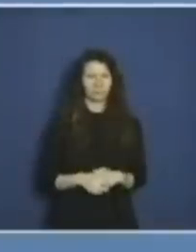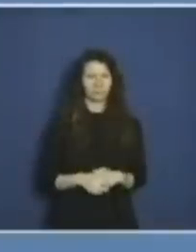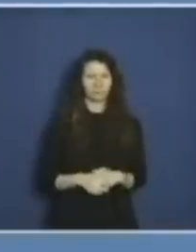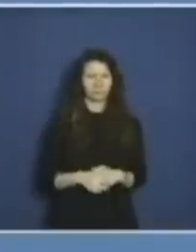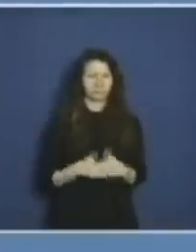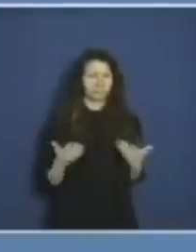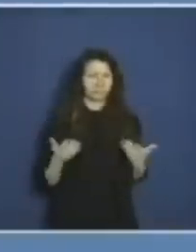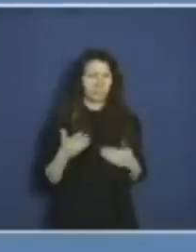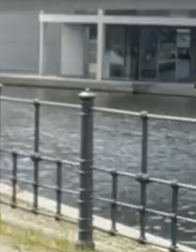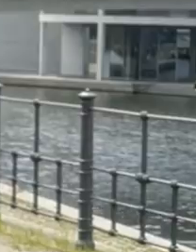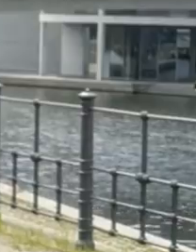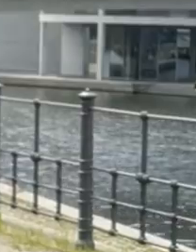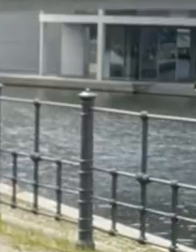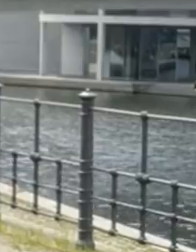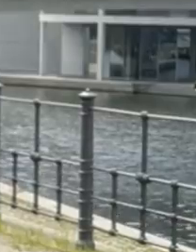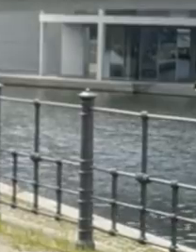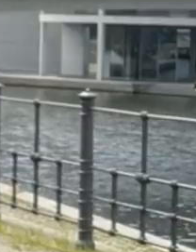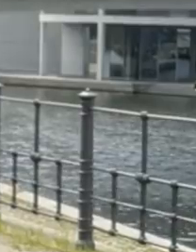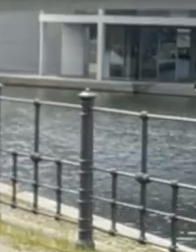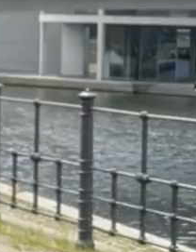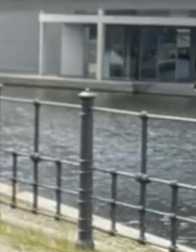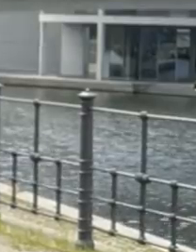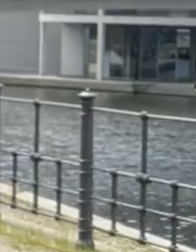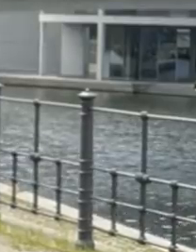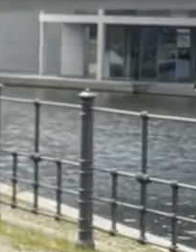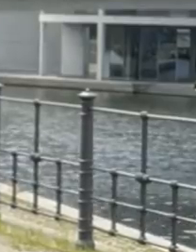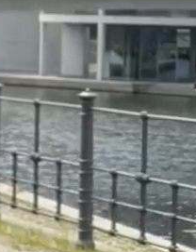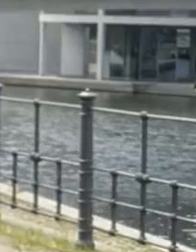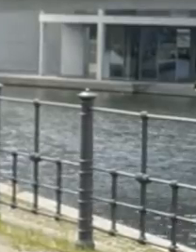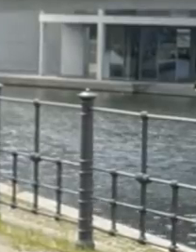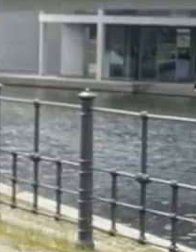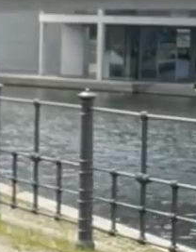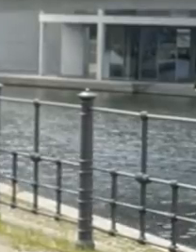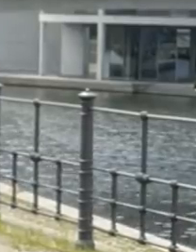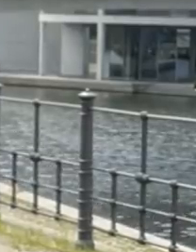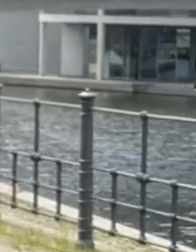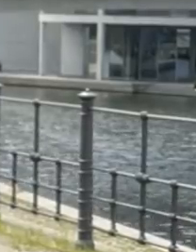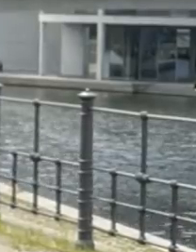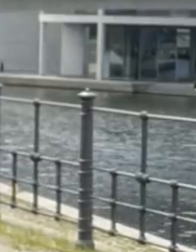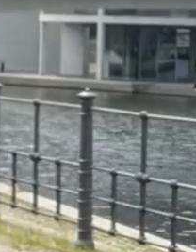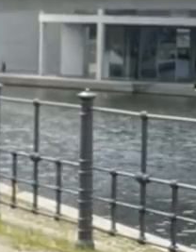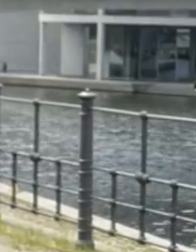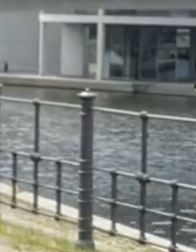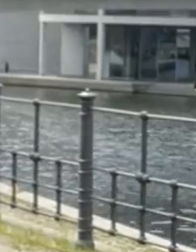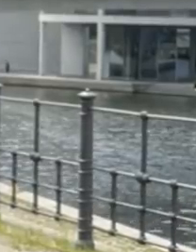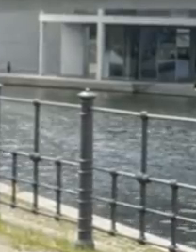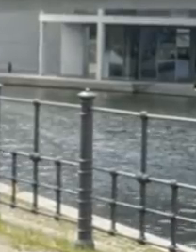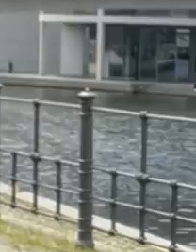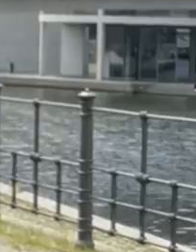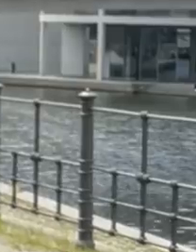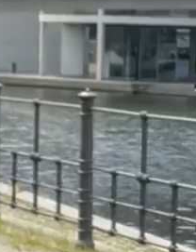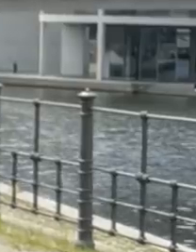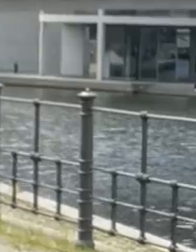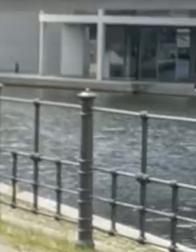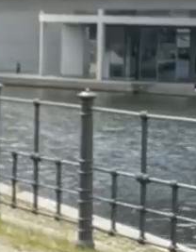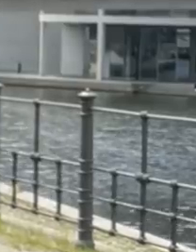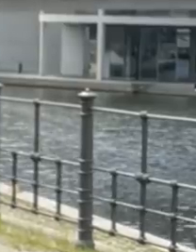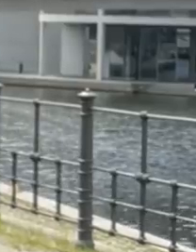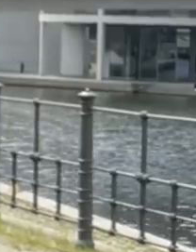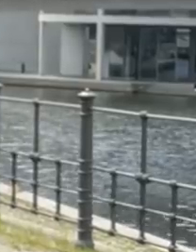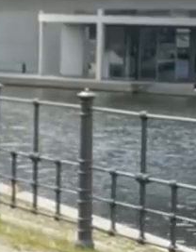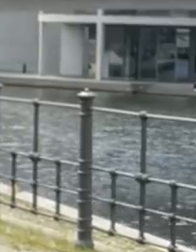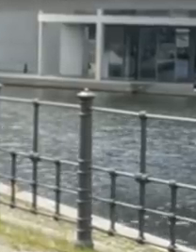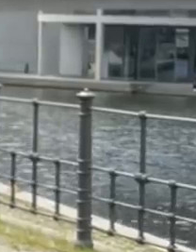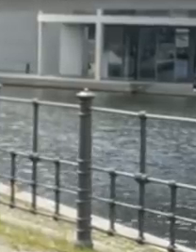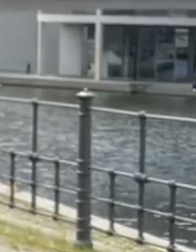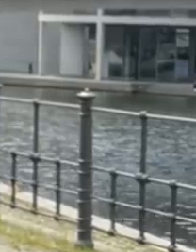Ich habe Ihnen meine Antwort gegeben. Und ich fand das ausgesprochen erfrischend. Ich fand das wirklich toll. Und wir haben danach gesprochen und da